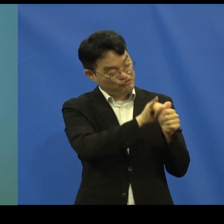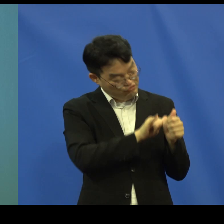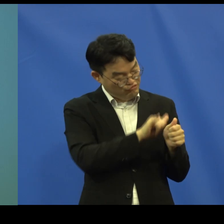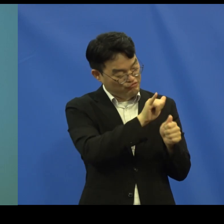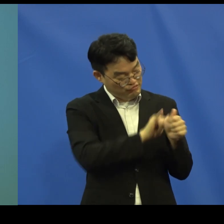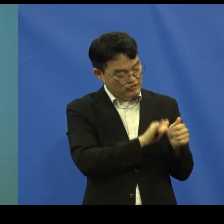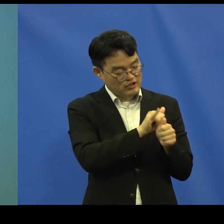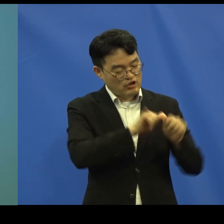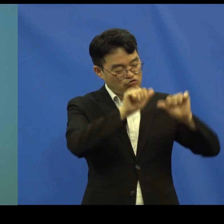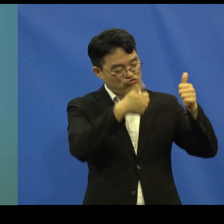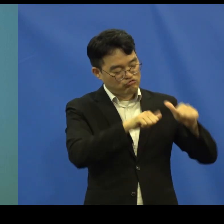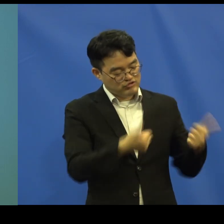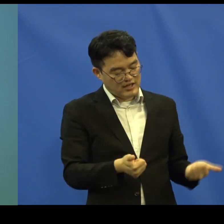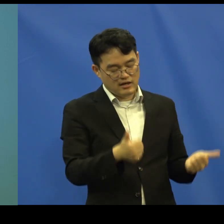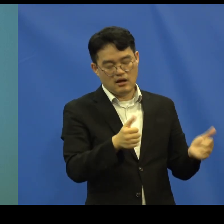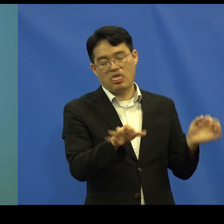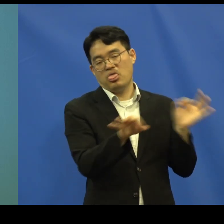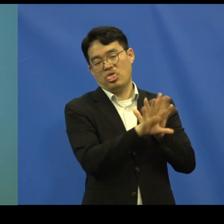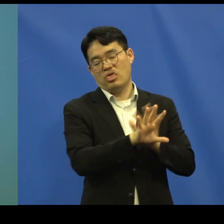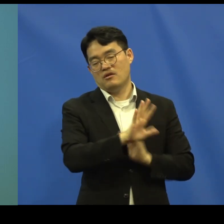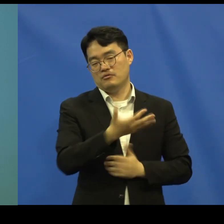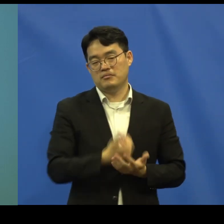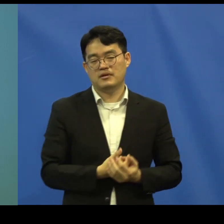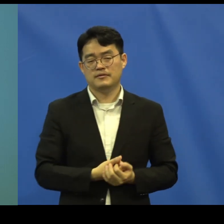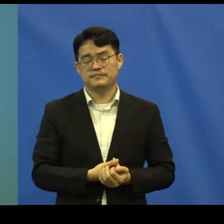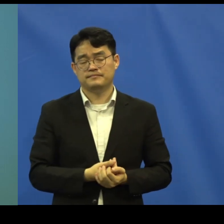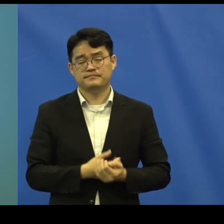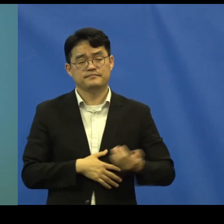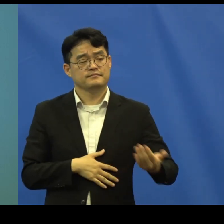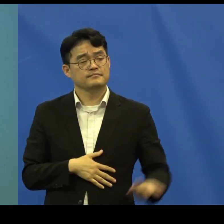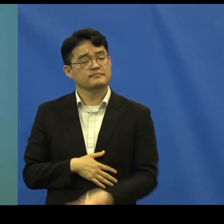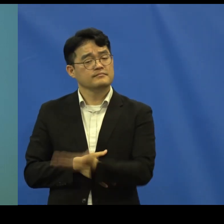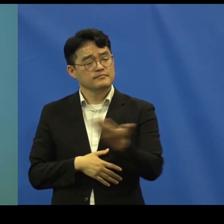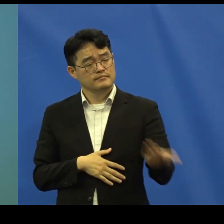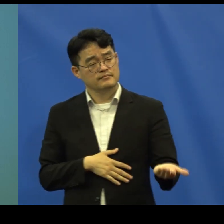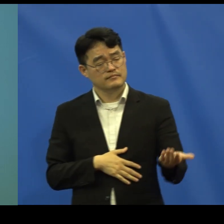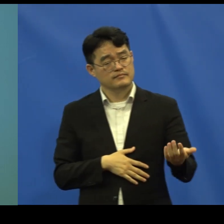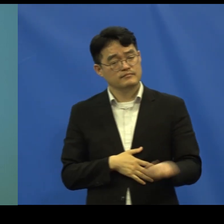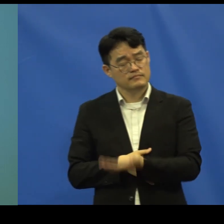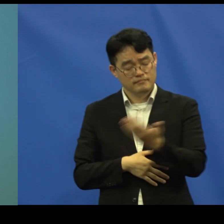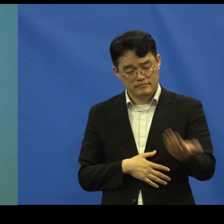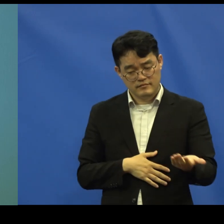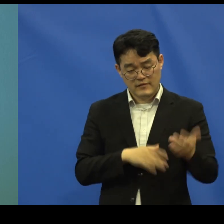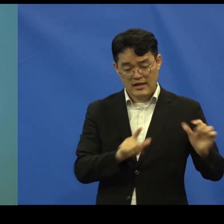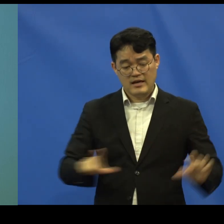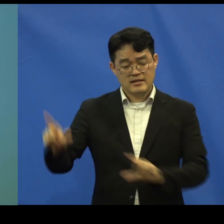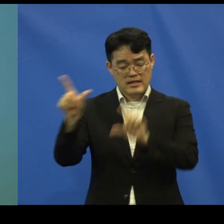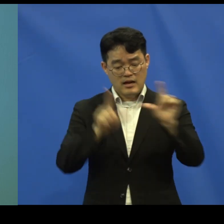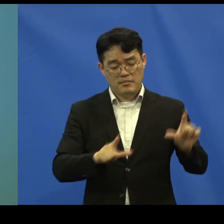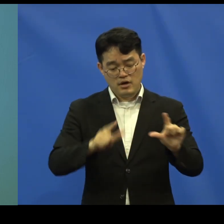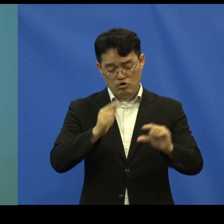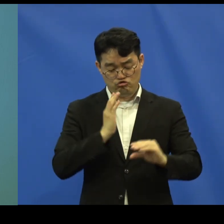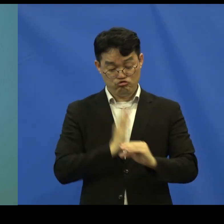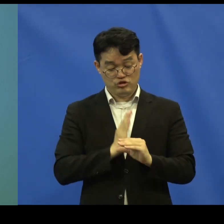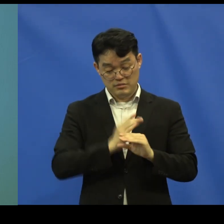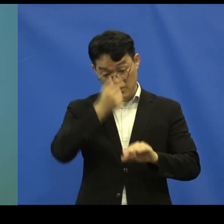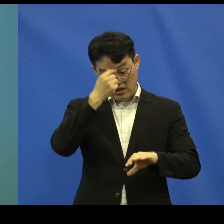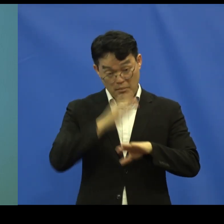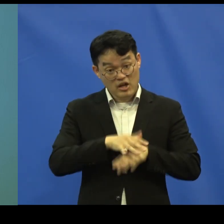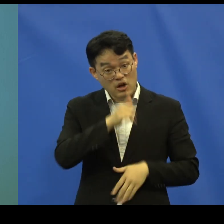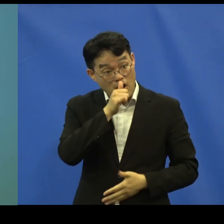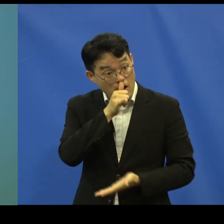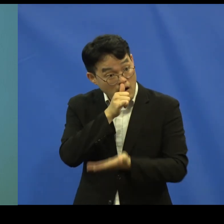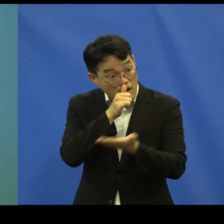되는 것입니다. 여러분, 여러분들에게 예배는 어디에 놓여 있습니까? 여러분들 삶의 중심에 예배가